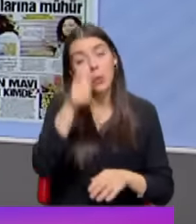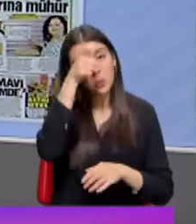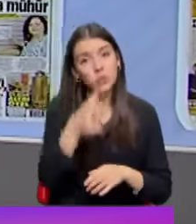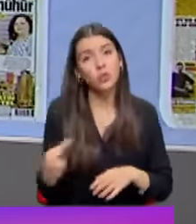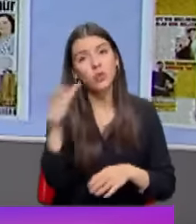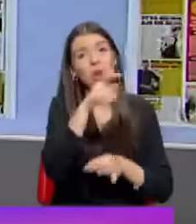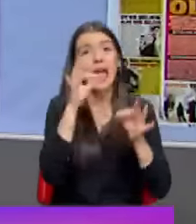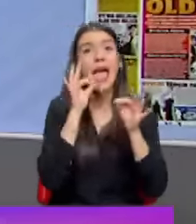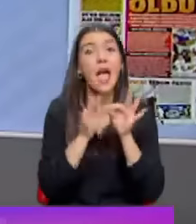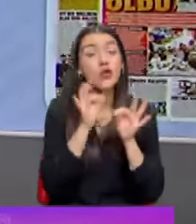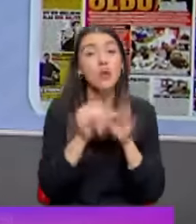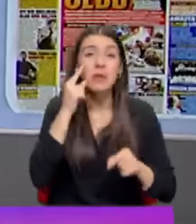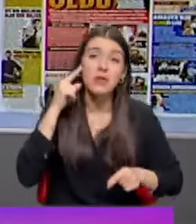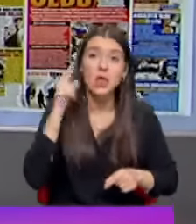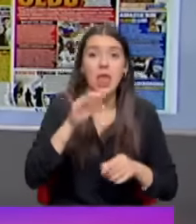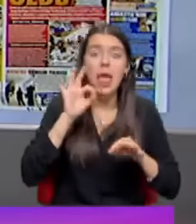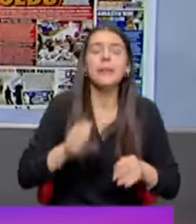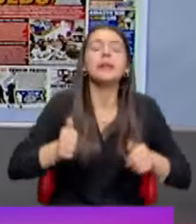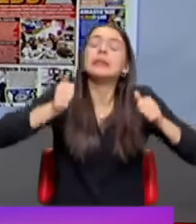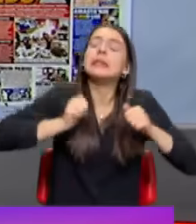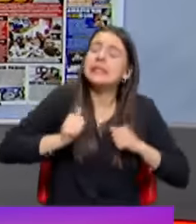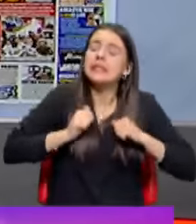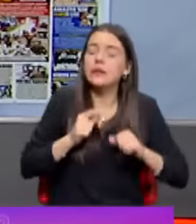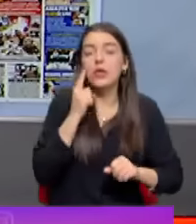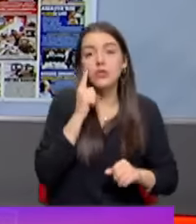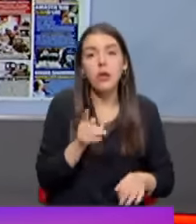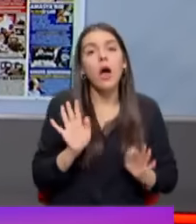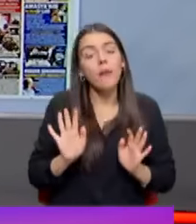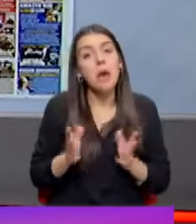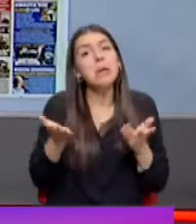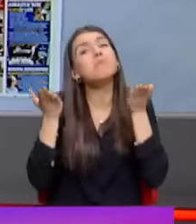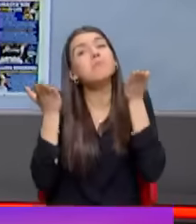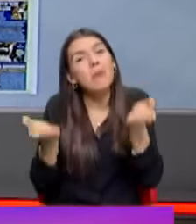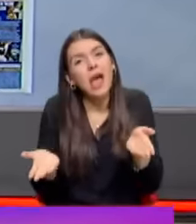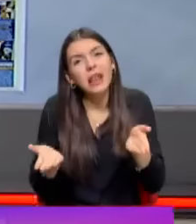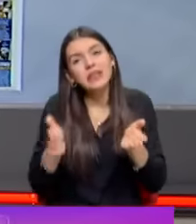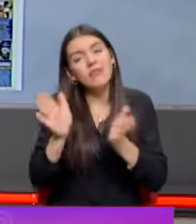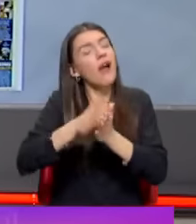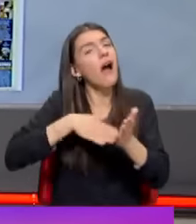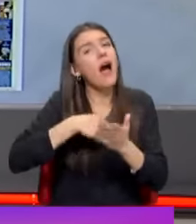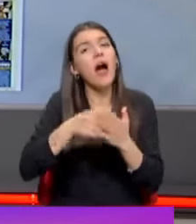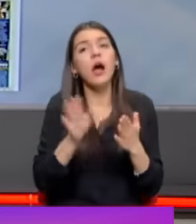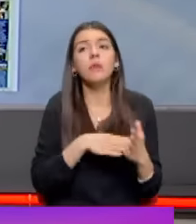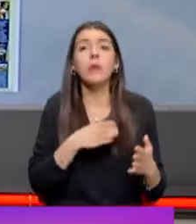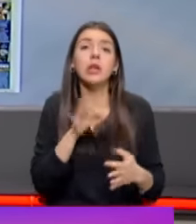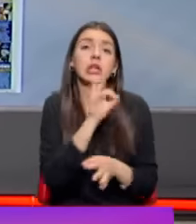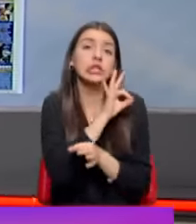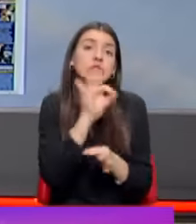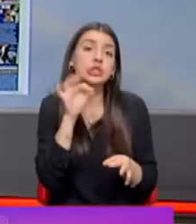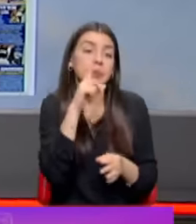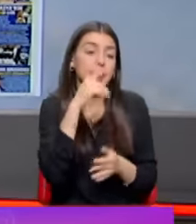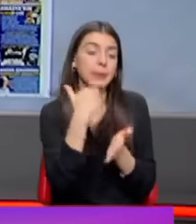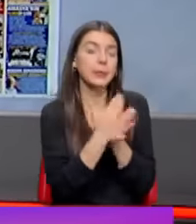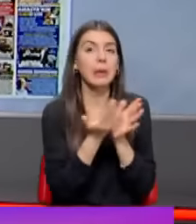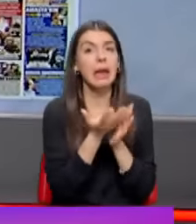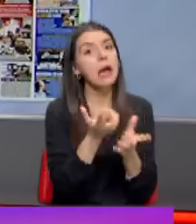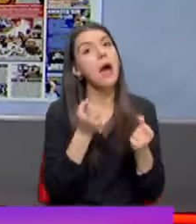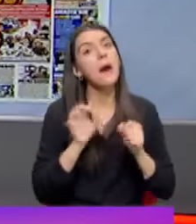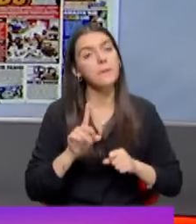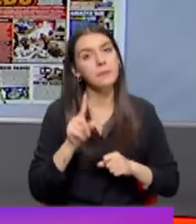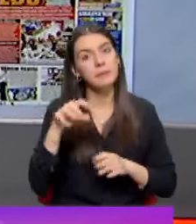ülkenin ekonomisini sırtladığı, omuzladığı halde maalesef o kaymaktan, kremadan hiç pay alamıyor